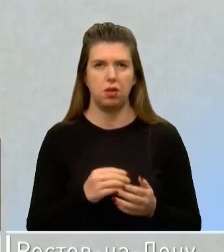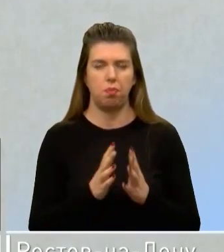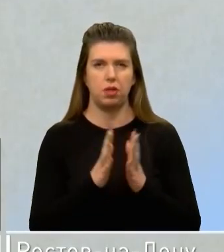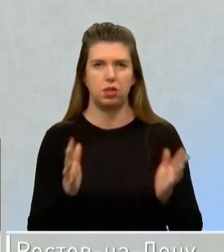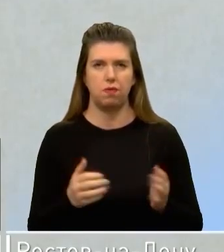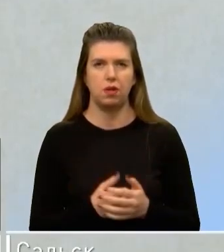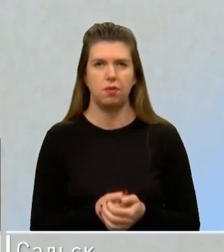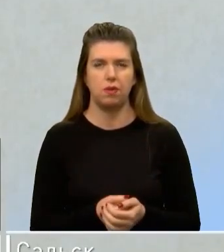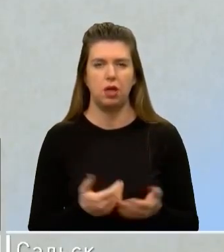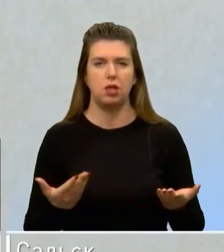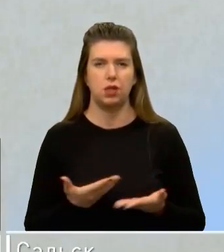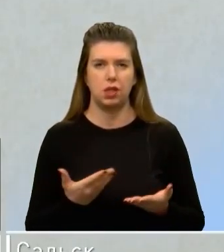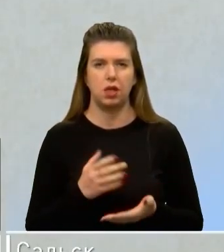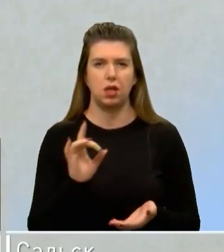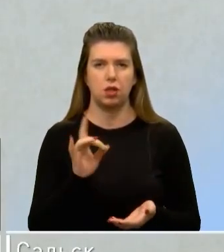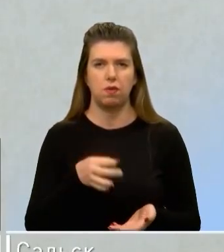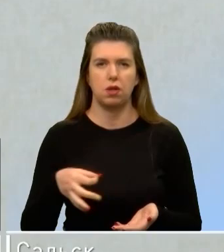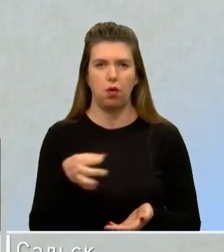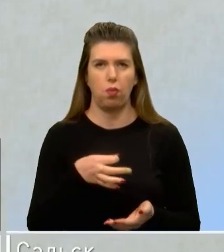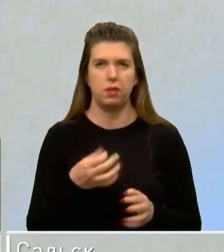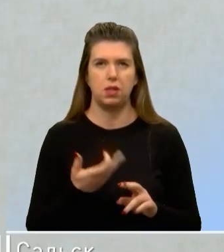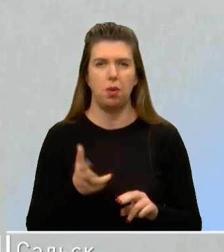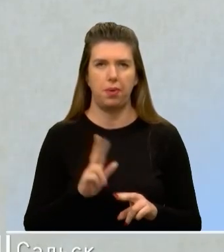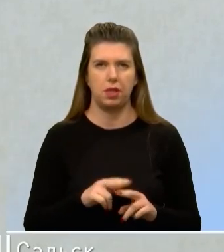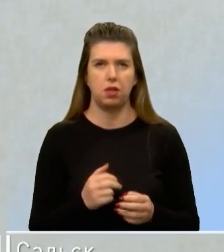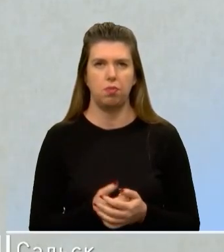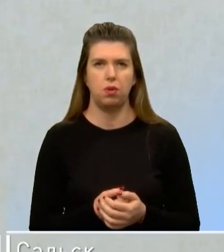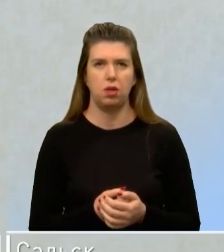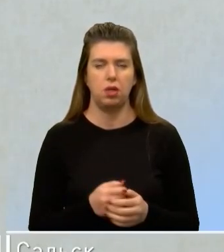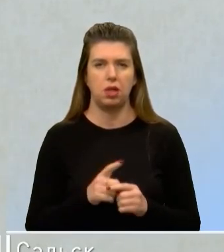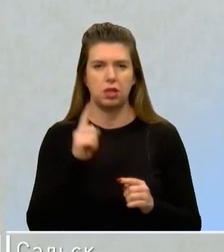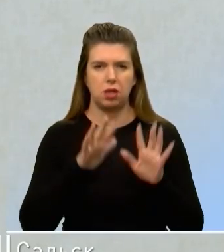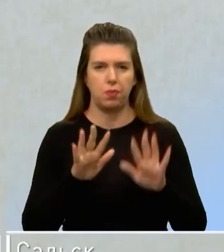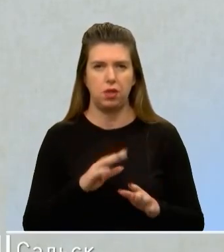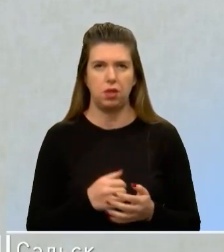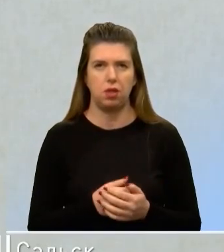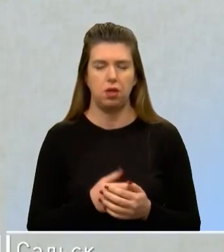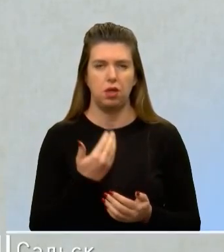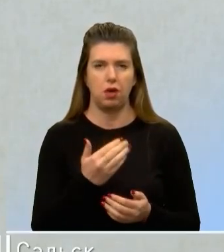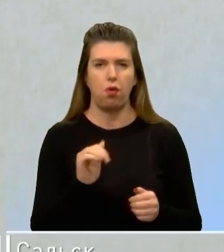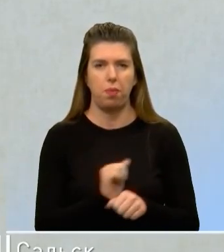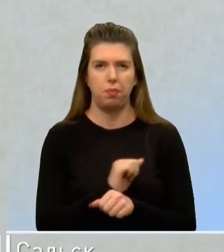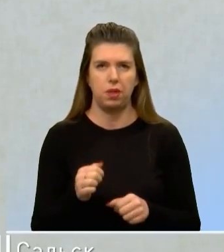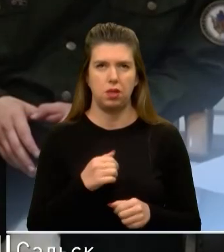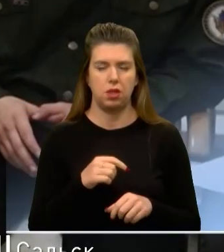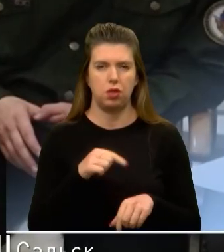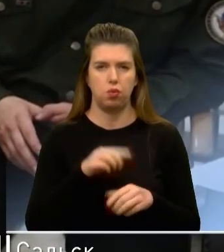большинства жителей Ростовской области поэтому Никаких сомнений в его